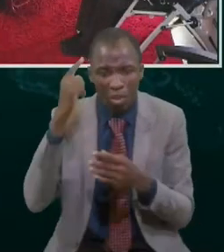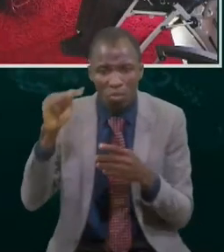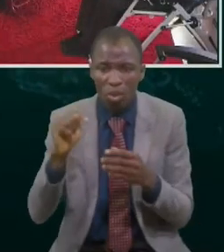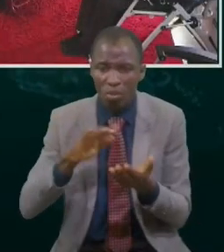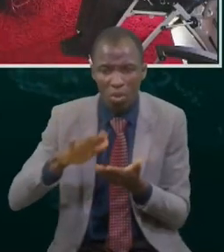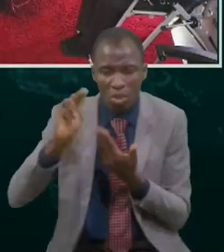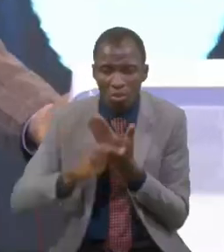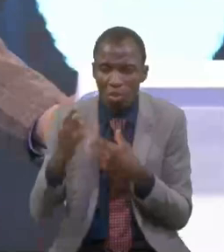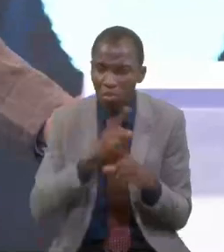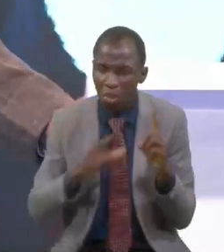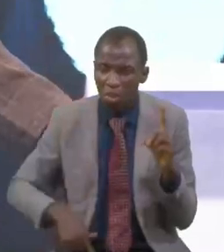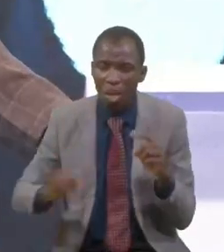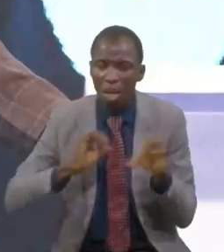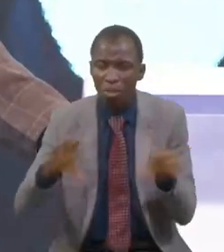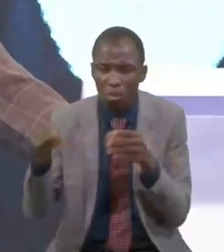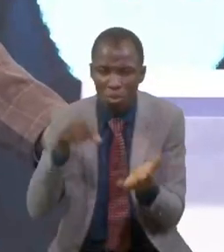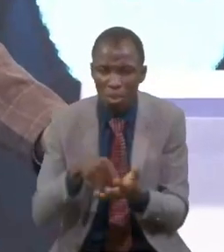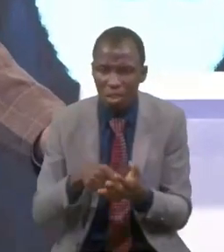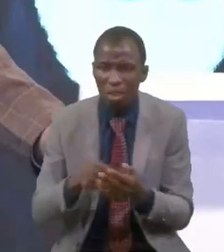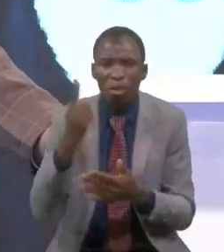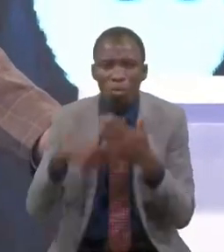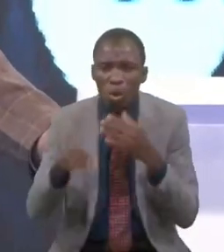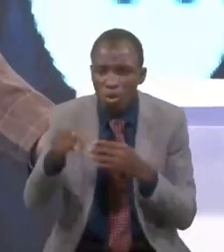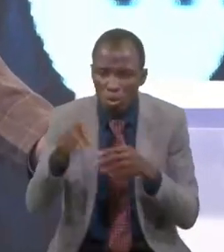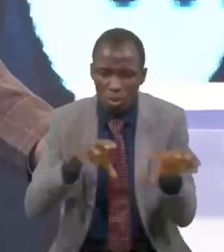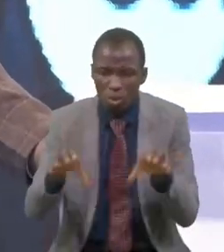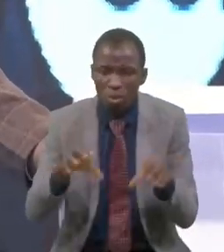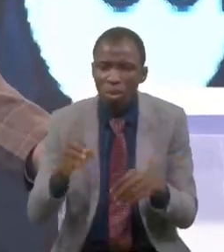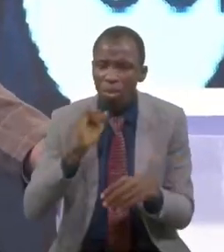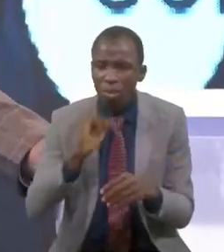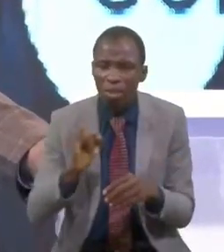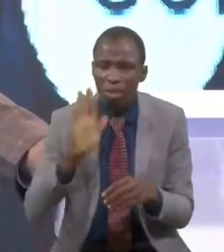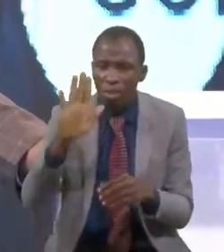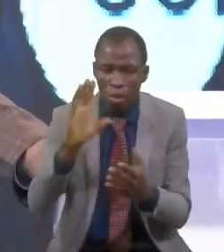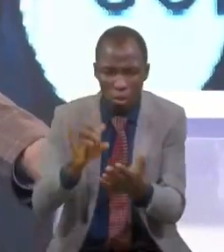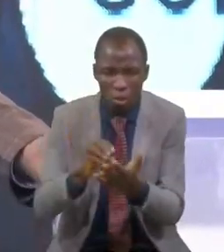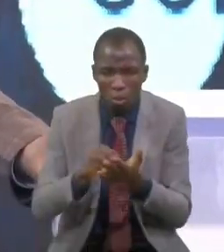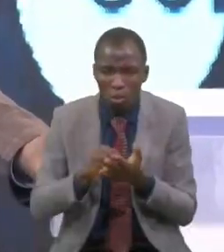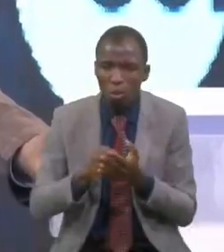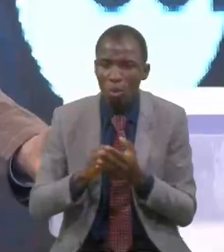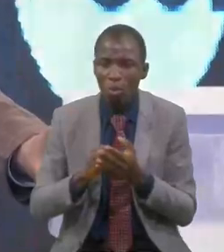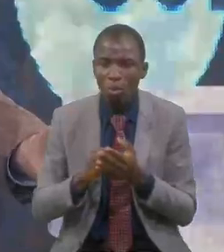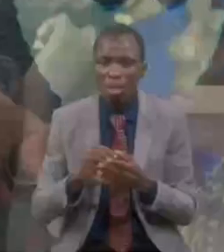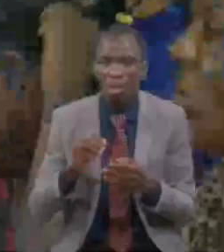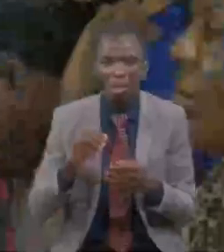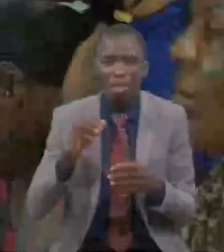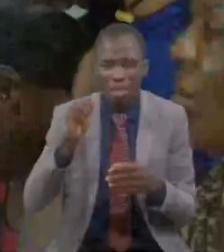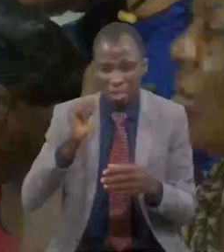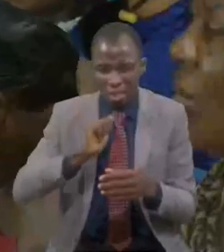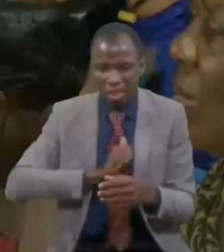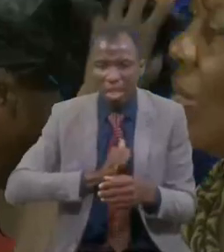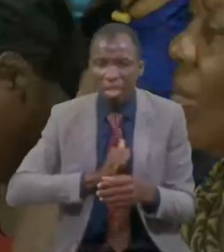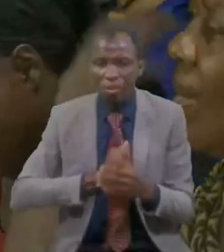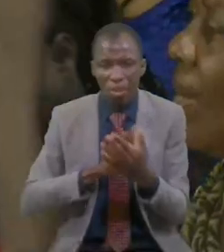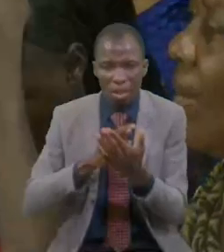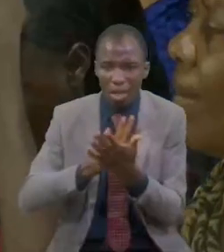fais ceci je fais cela ce que vous avez fait c'est la justice à vous-même la justice